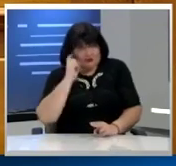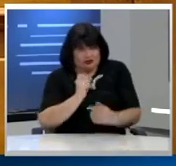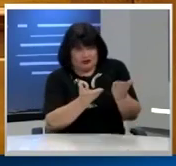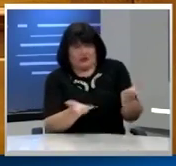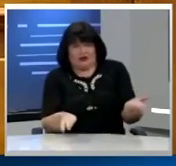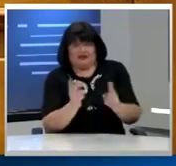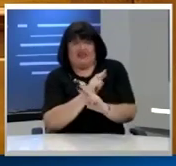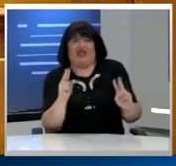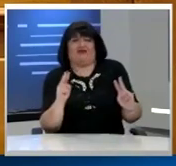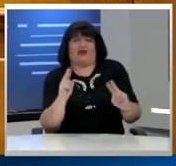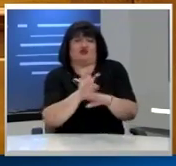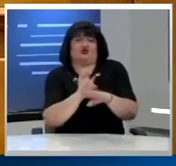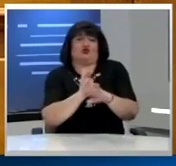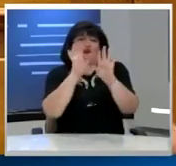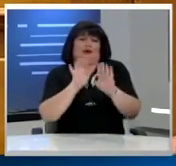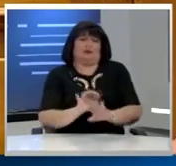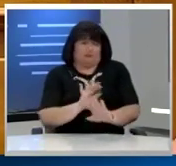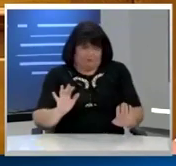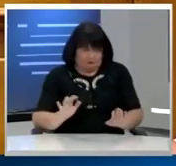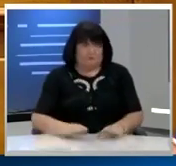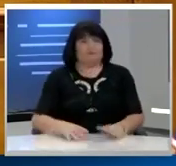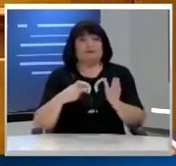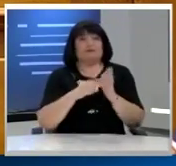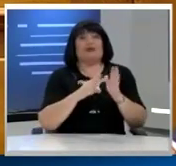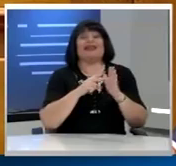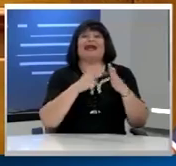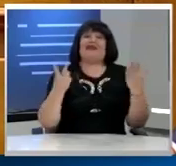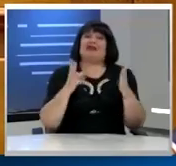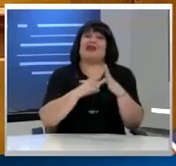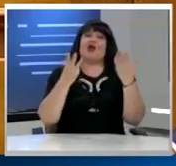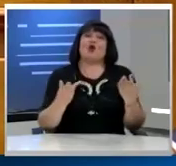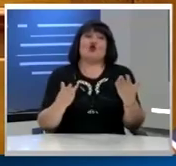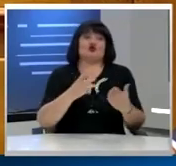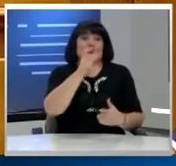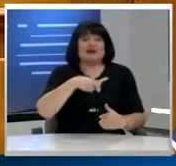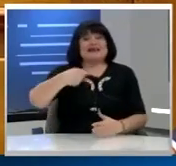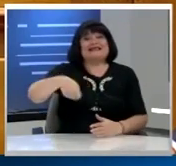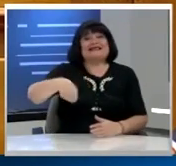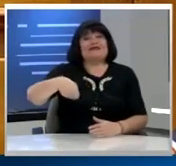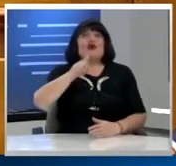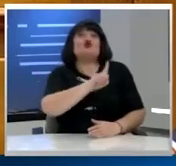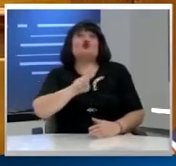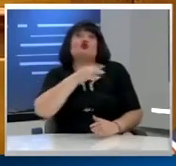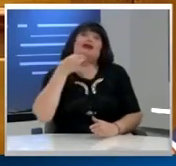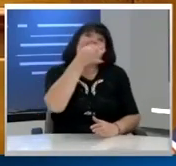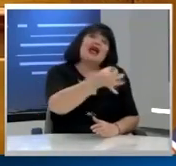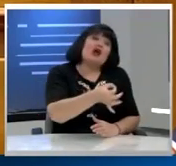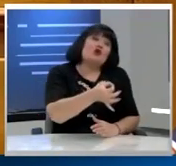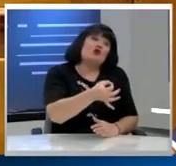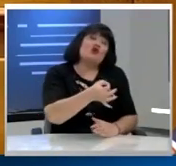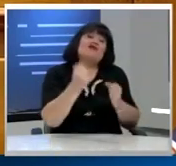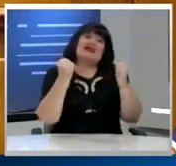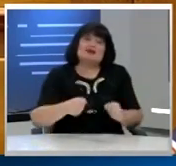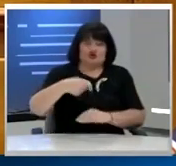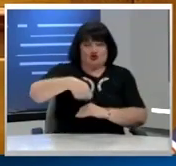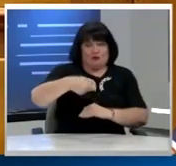γνωρίζετε. Αλλά ταυτόχρονα το 2017 και το 2018 ήσασταν και σύμβουλος του κ. Μητσοτάκη. Βασικός